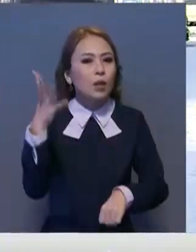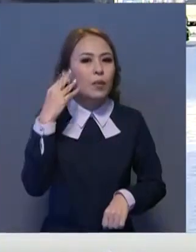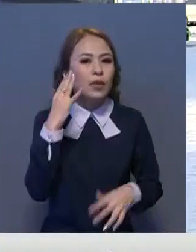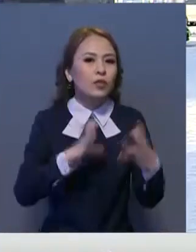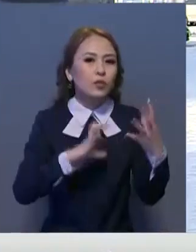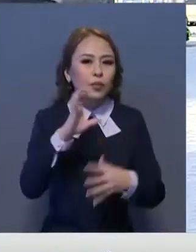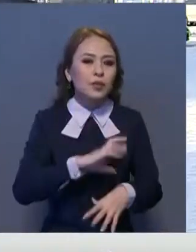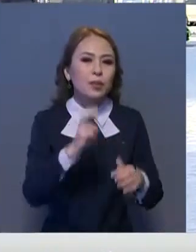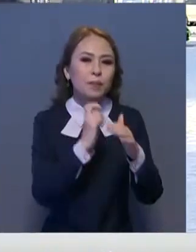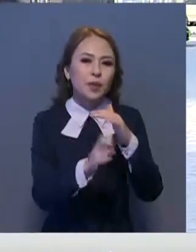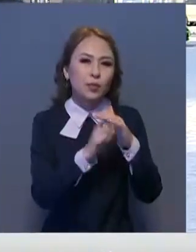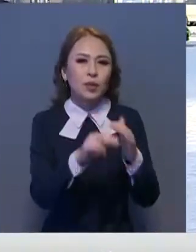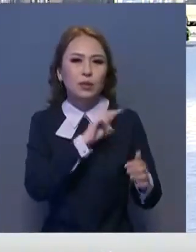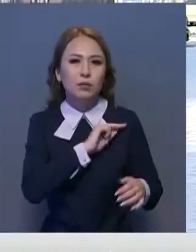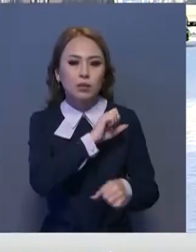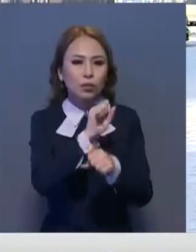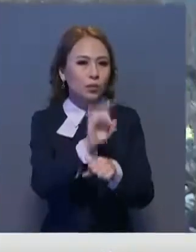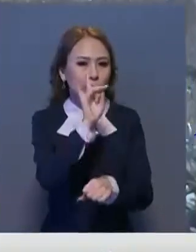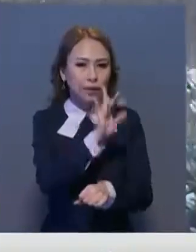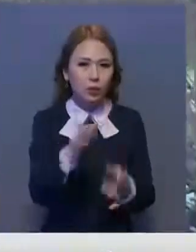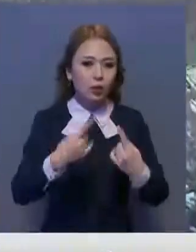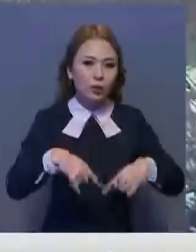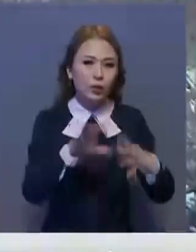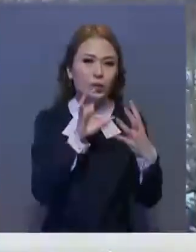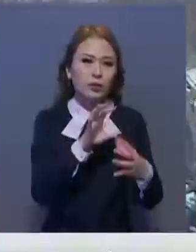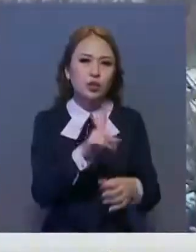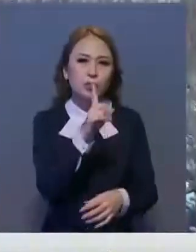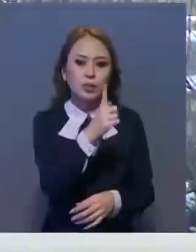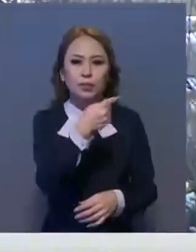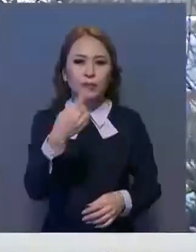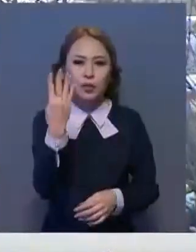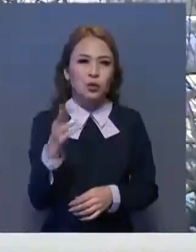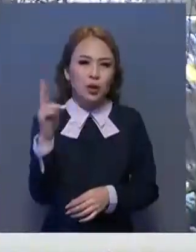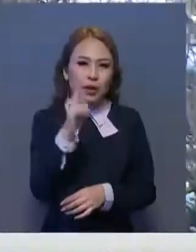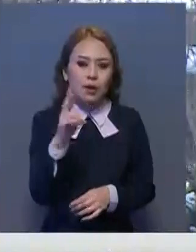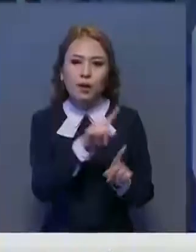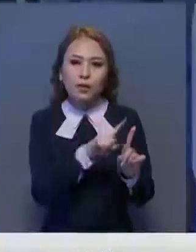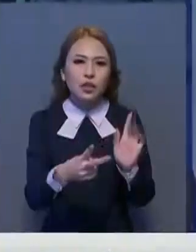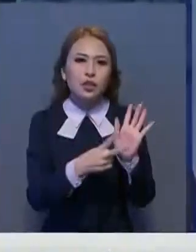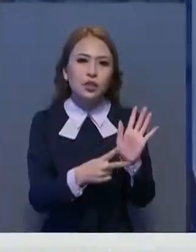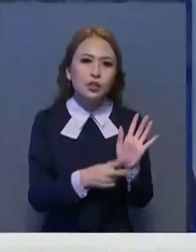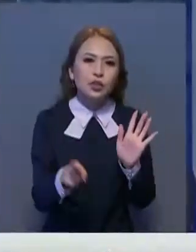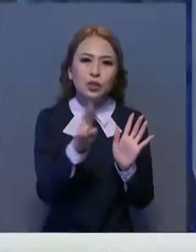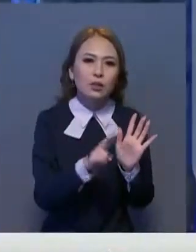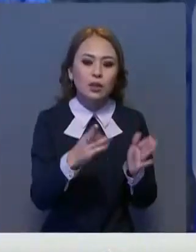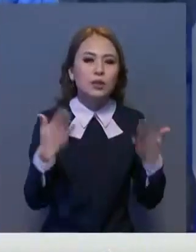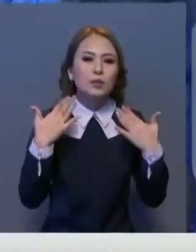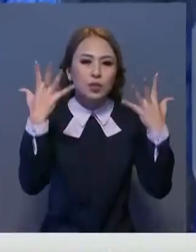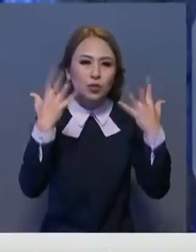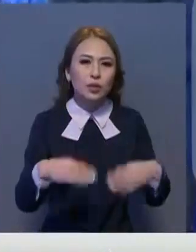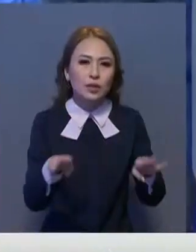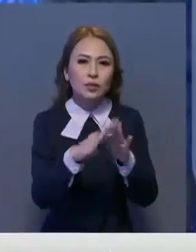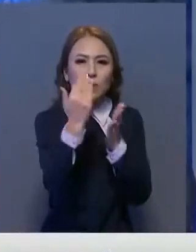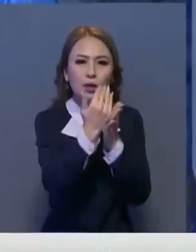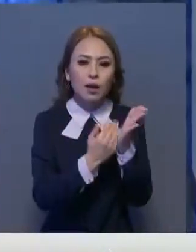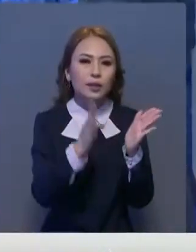Ал Алматыда автобустар мен метро қызметі тоқтамайды. Қоғамдық көліктер 1-4 қаңтар аралығымен 7 қаңтарда демалыс